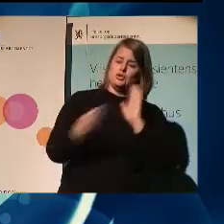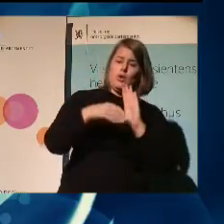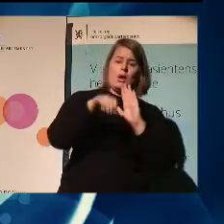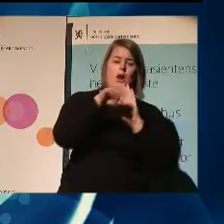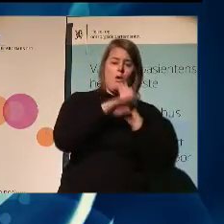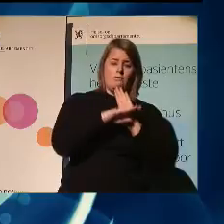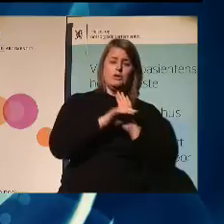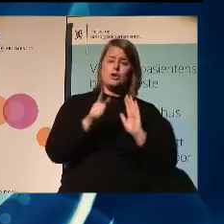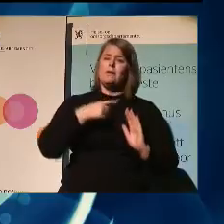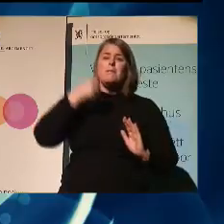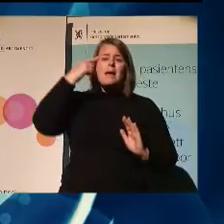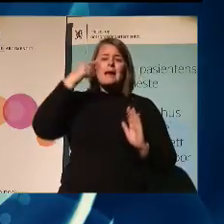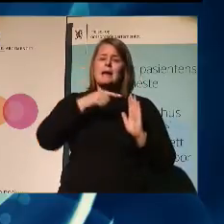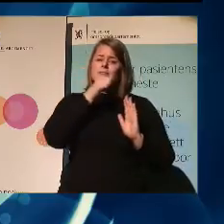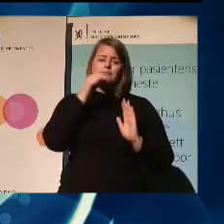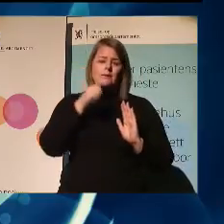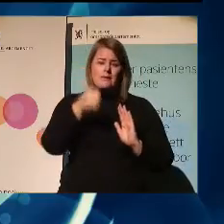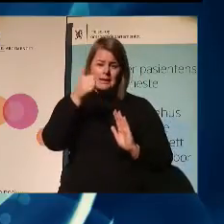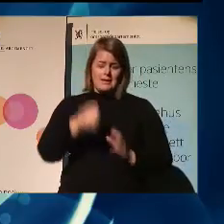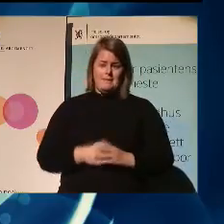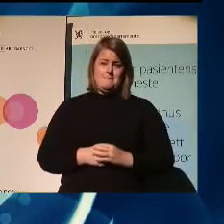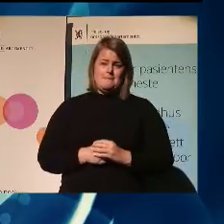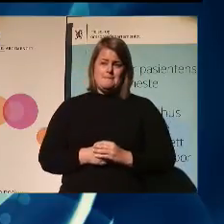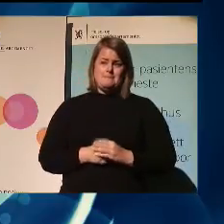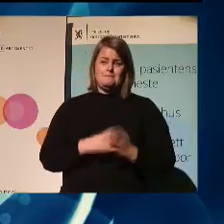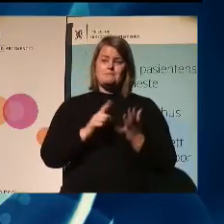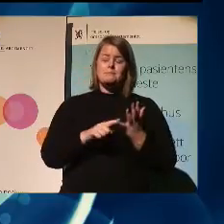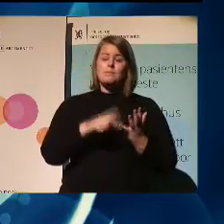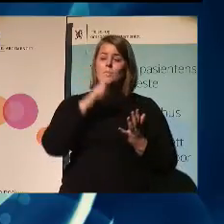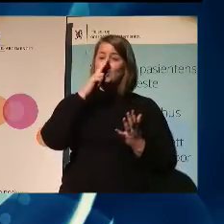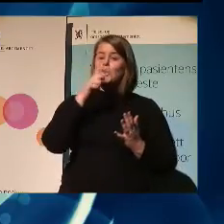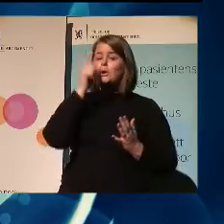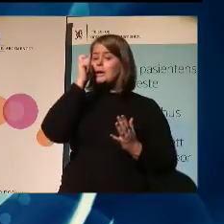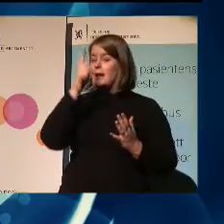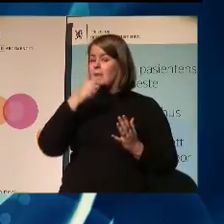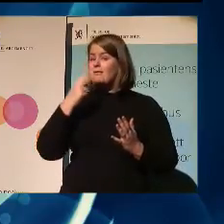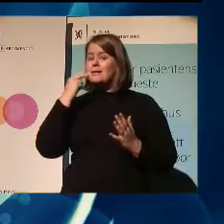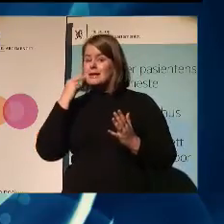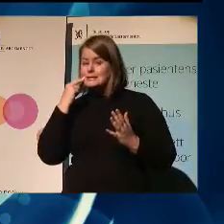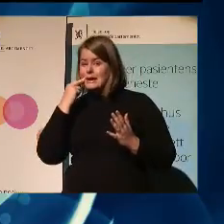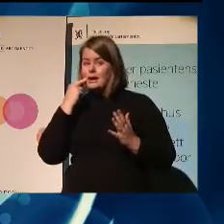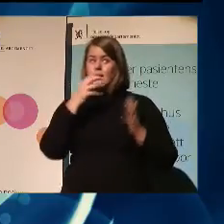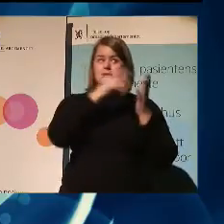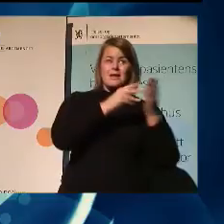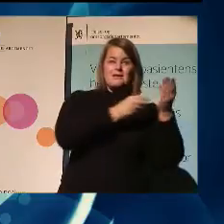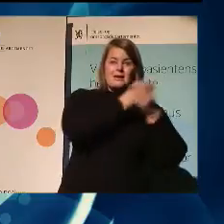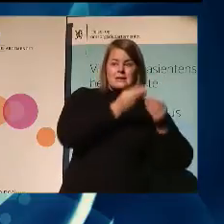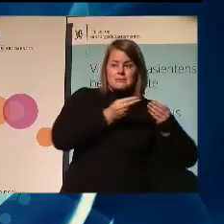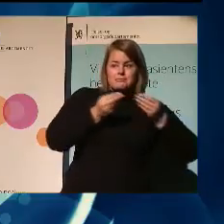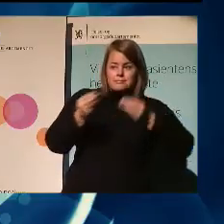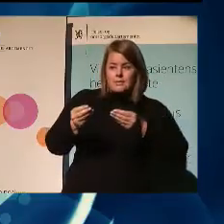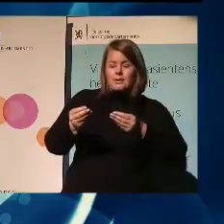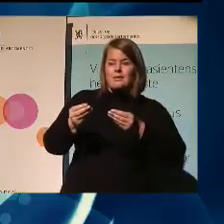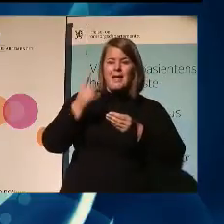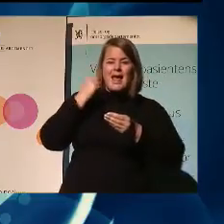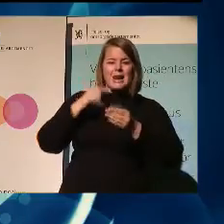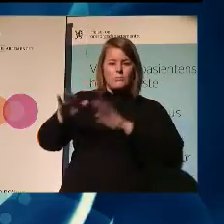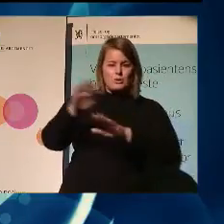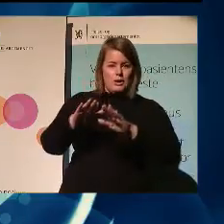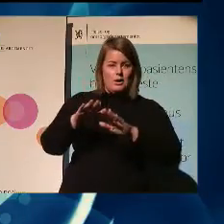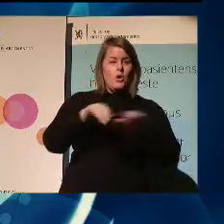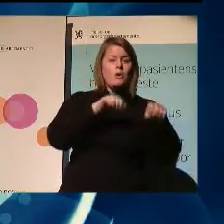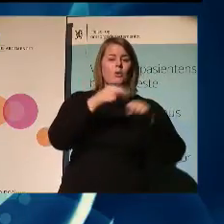viktig. Vi prøver ut nye ideer. Vi prøver ut statlig finansiering i eldreomsorgen, og Stjørdal kommune som med på